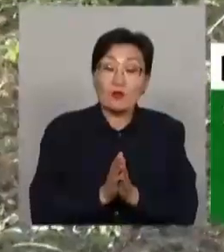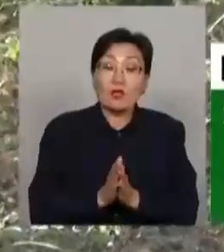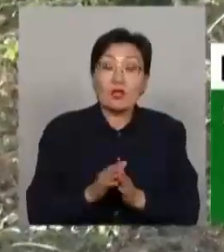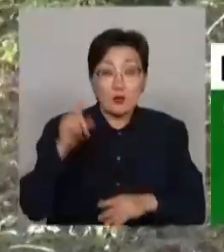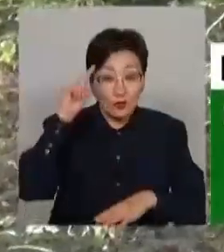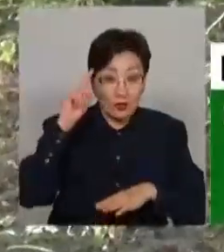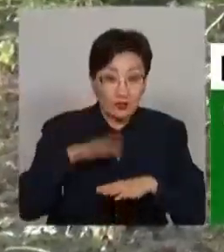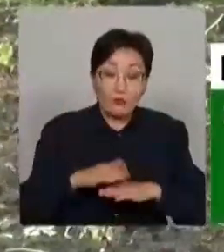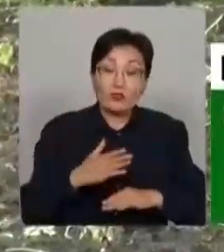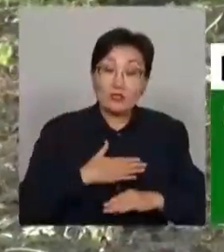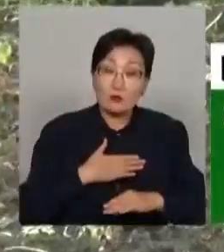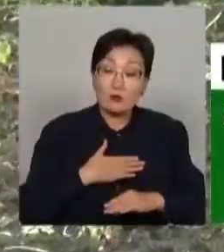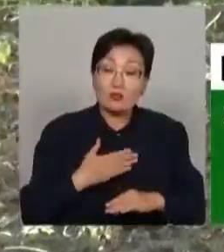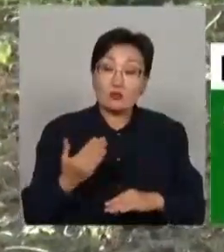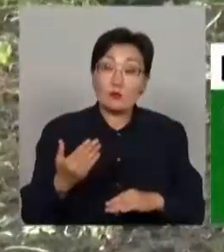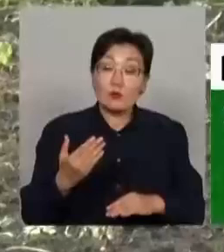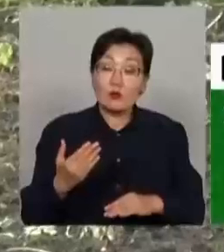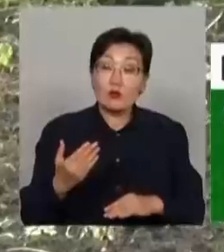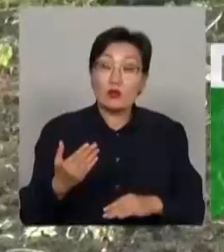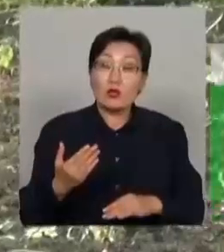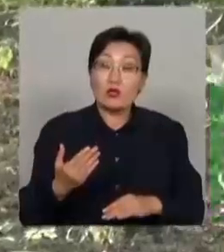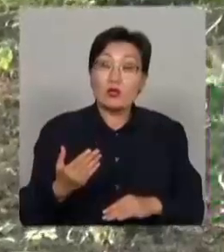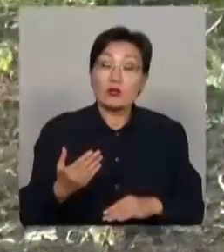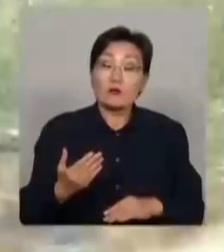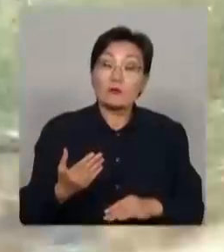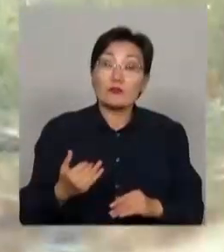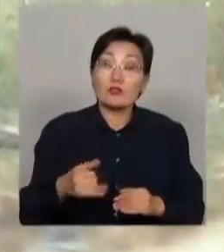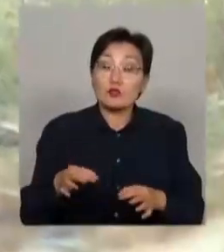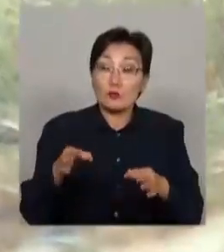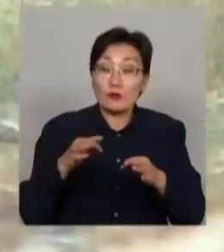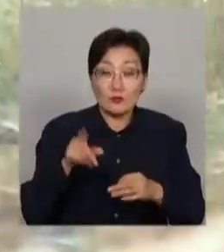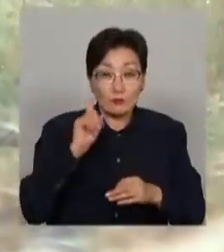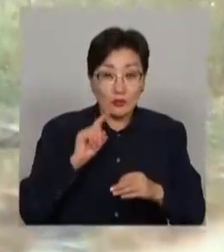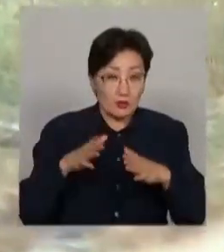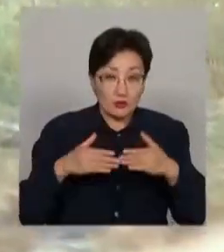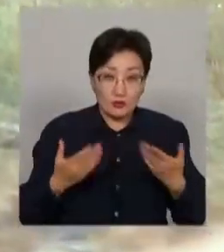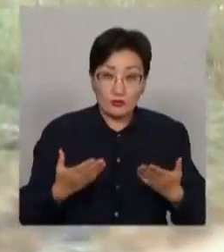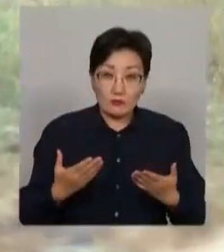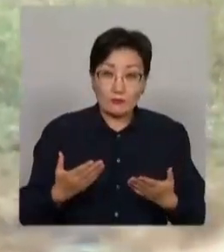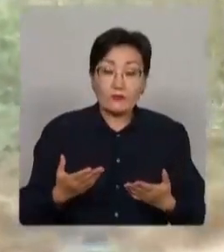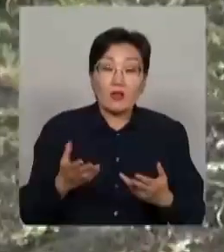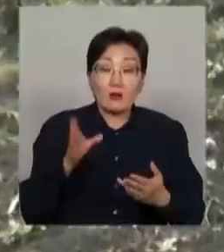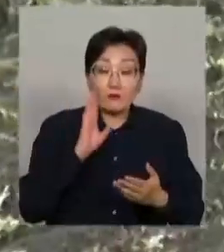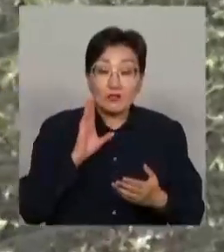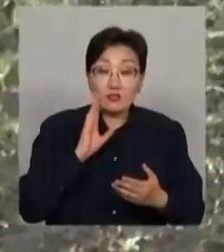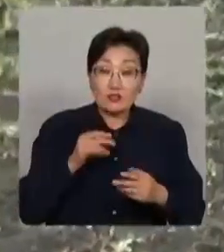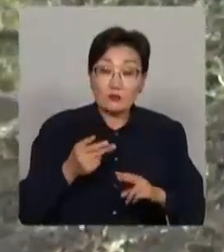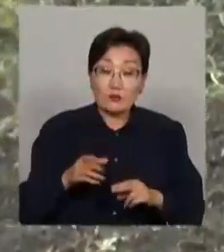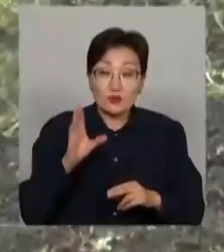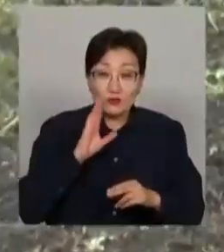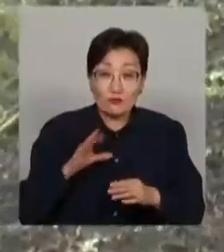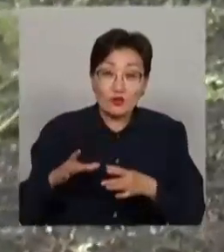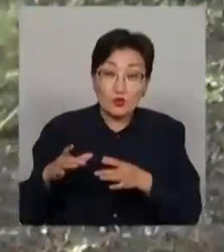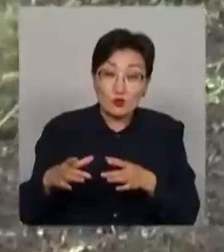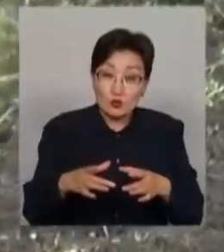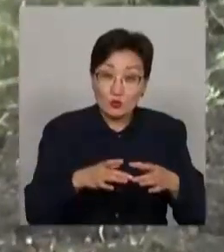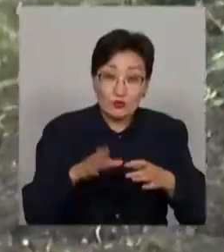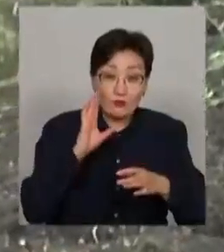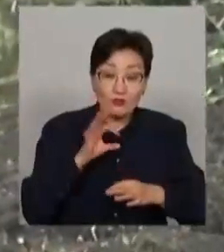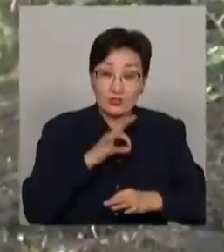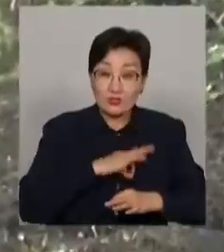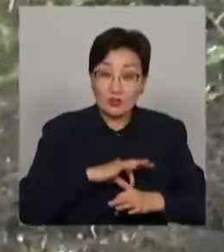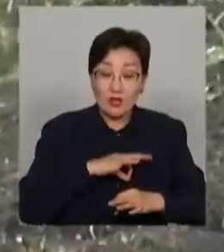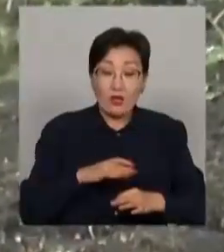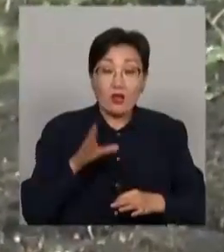Акиму, к нашему Беловскому, там в Белом проводят. Угу. Ну, сказали, пока нет. Вода, берем мы с озера.